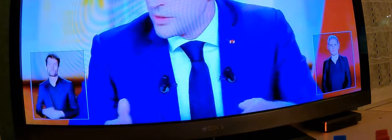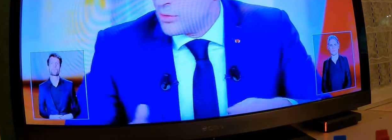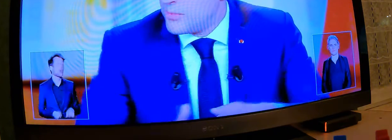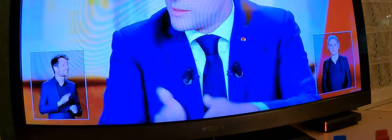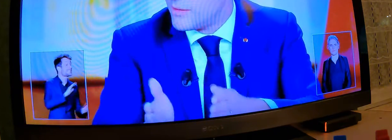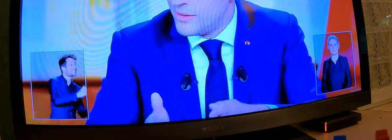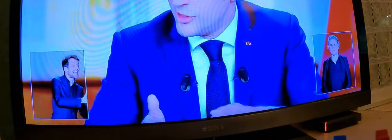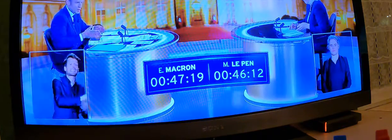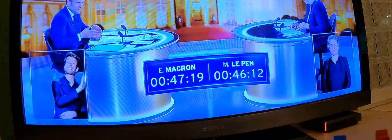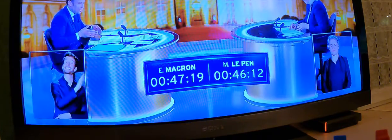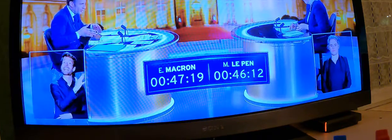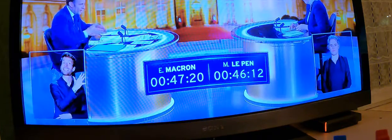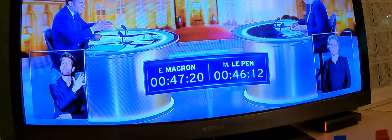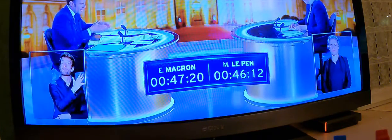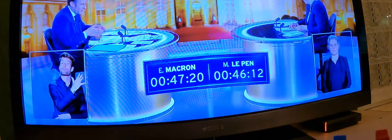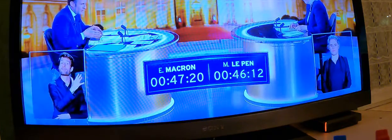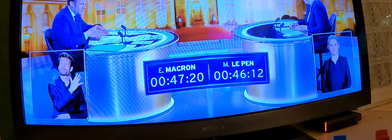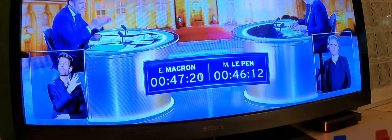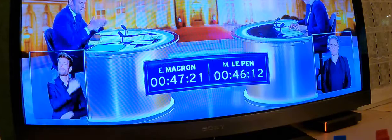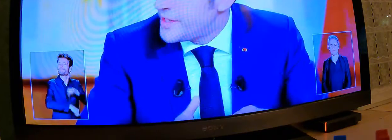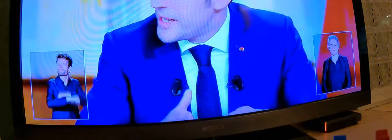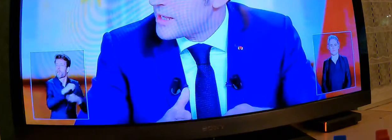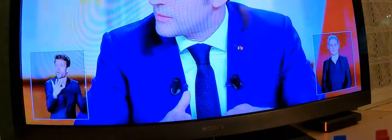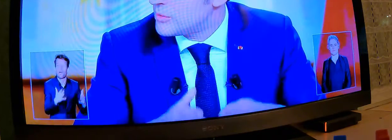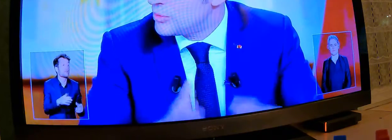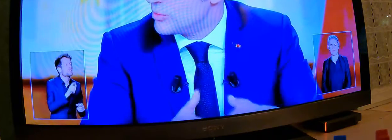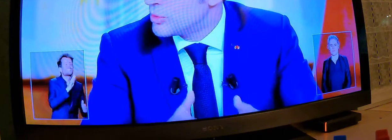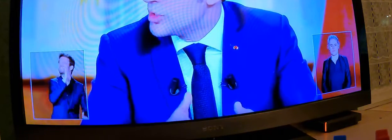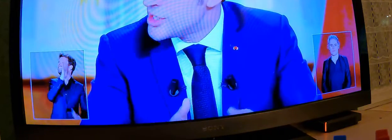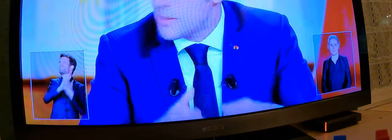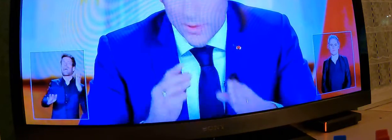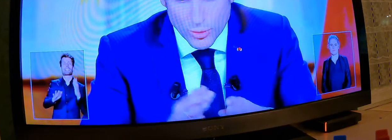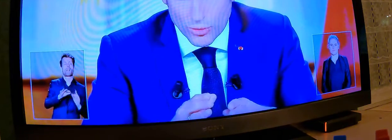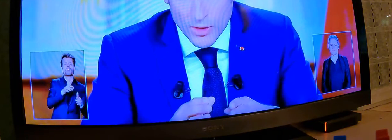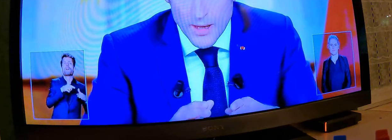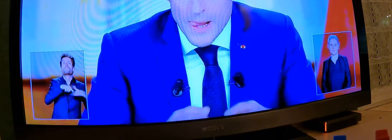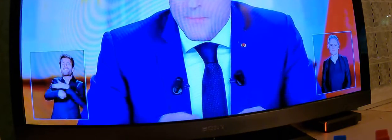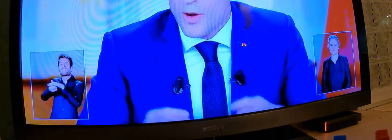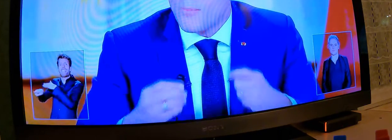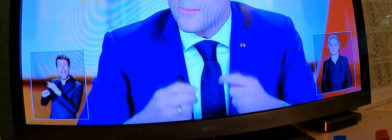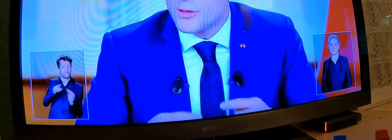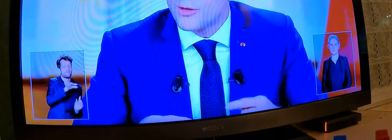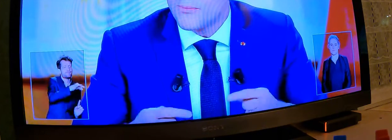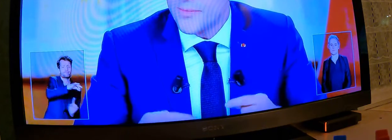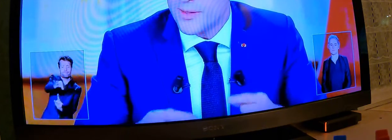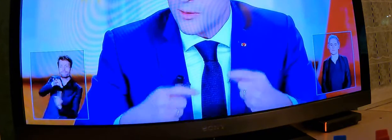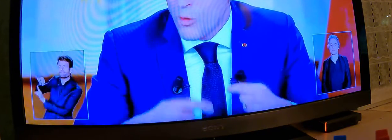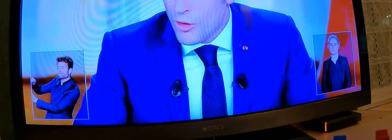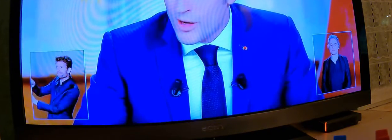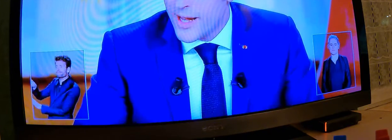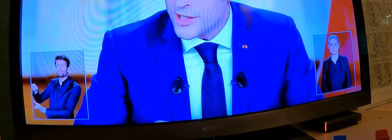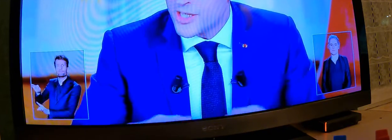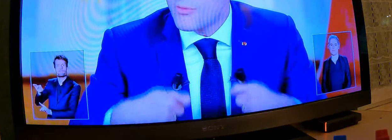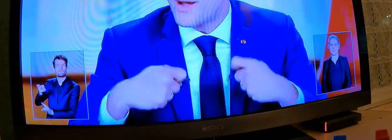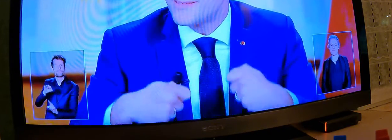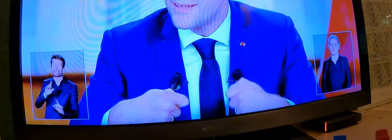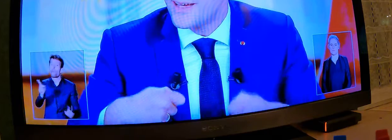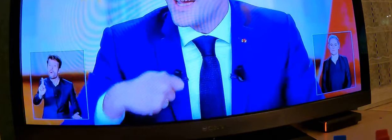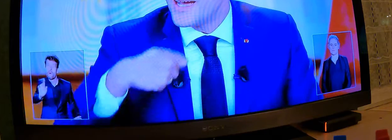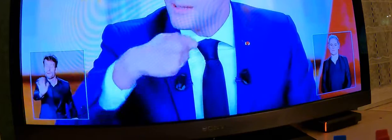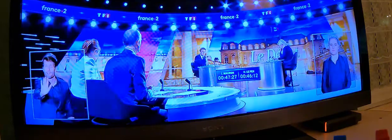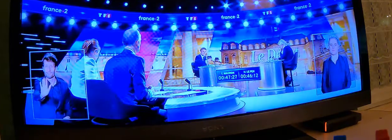tout de mettre les gens dans... une filière de nos collégiens, pas du tout, mais en leur permettant au collège